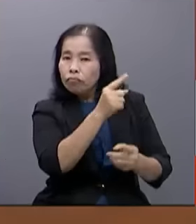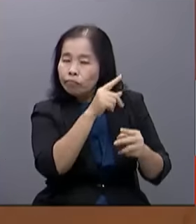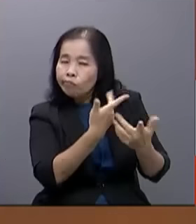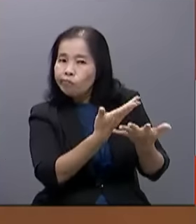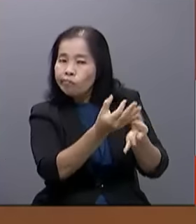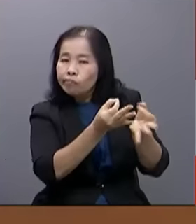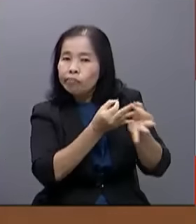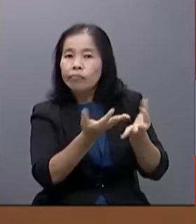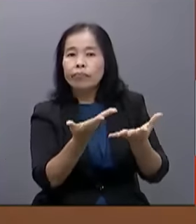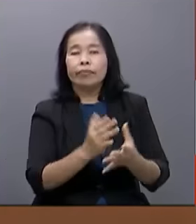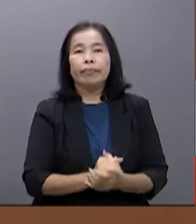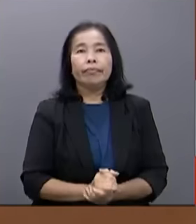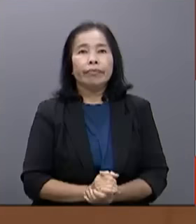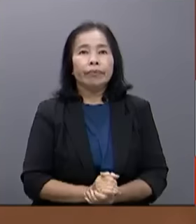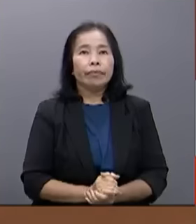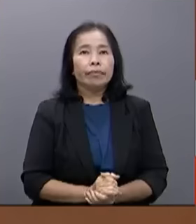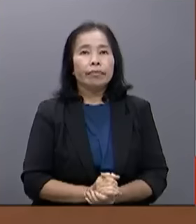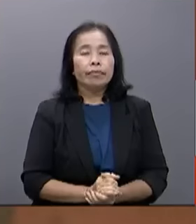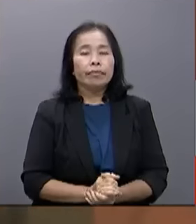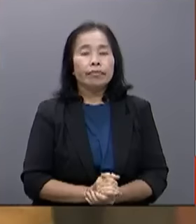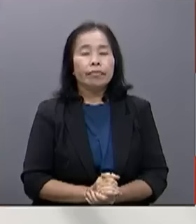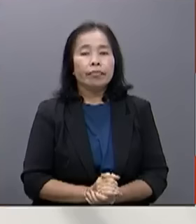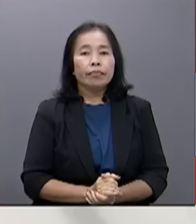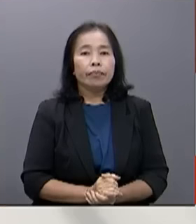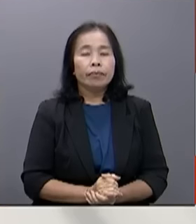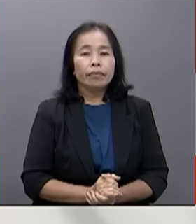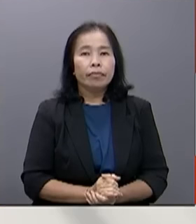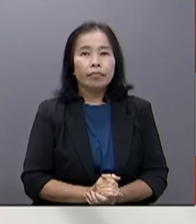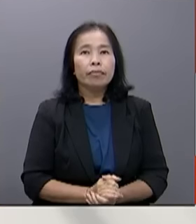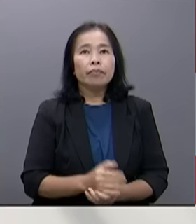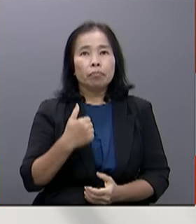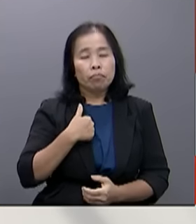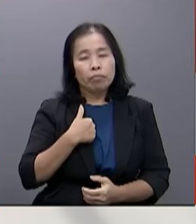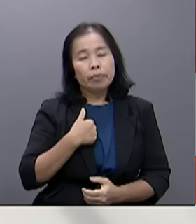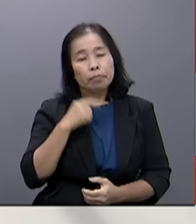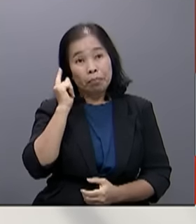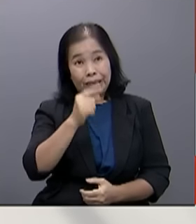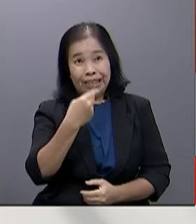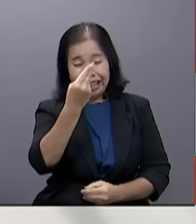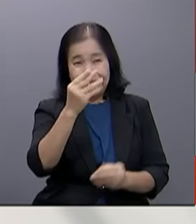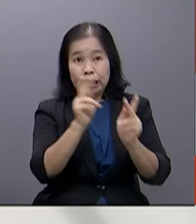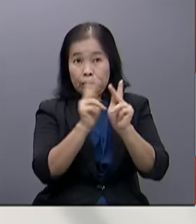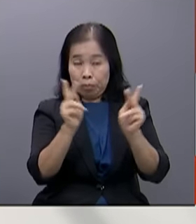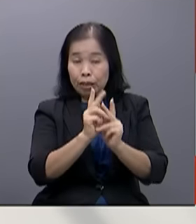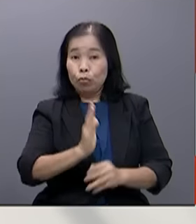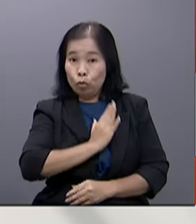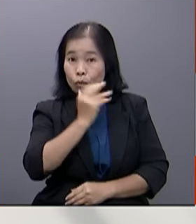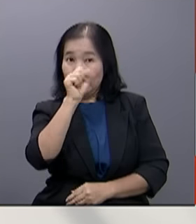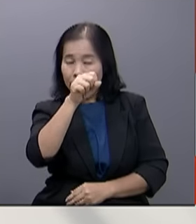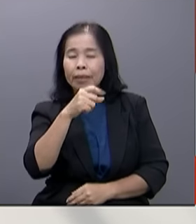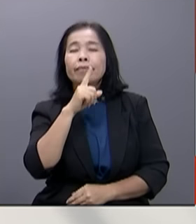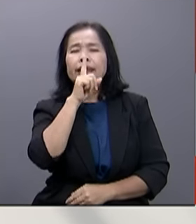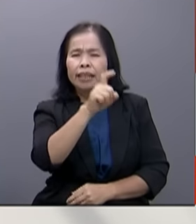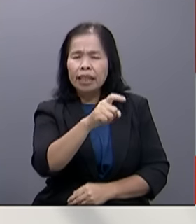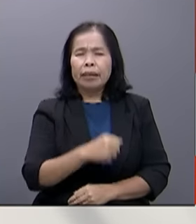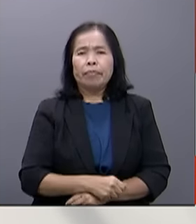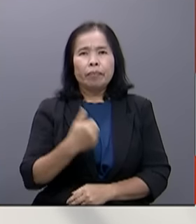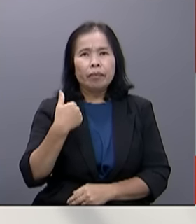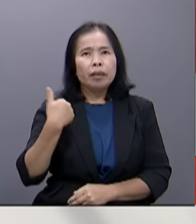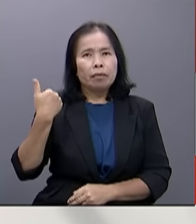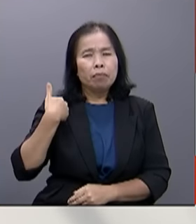ค่ะในมุมมองถ้าเรามองในหมวกของการที่ท่านก็เป็นกรรมการผู้ทรงคุณวุฒิในกตร.ด้วยนะคะมองว่าเสียงเรียกร้องในการ